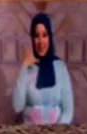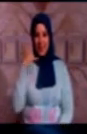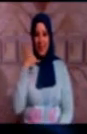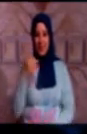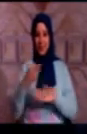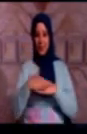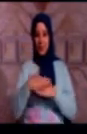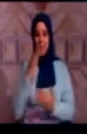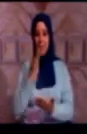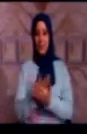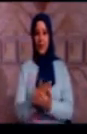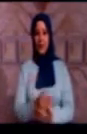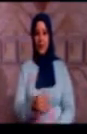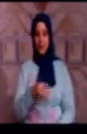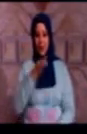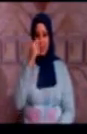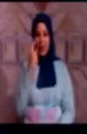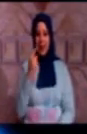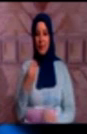ان شاء الله